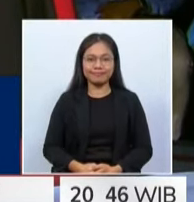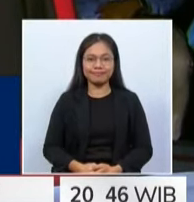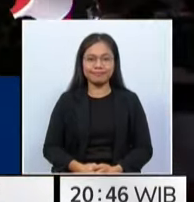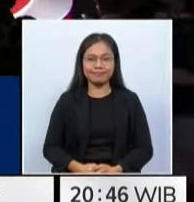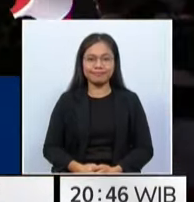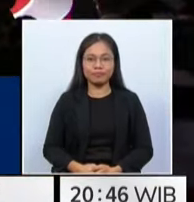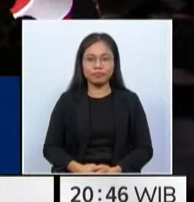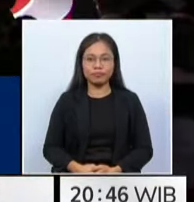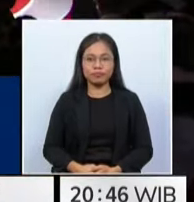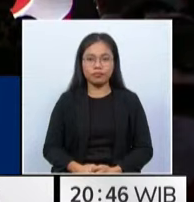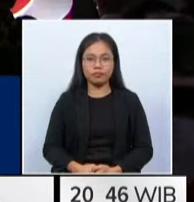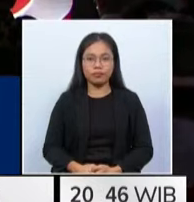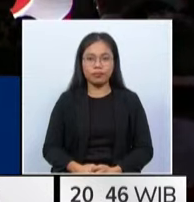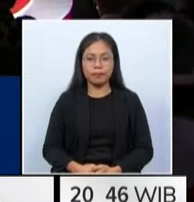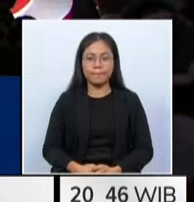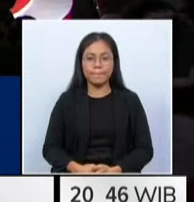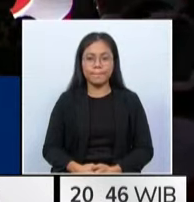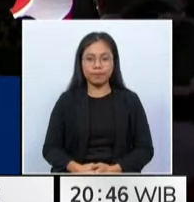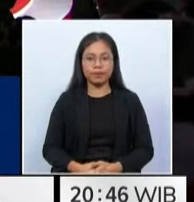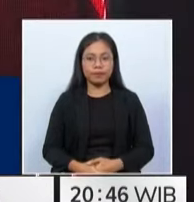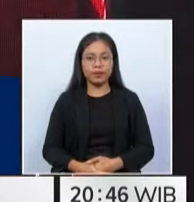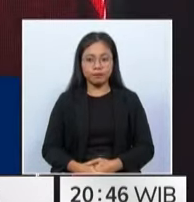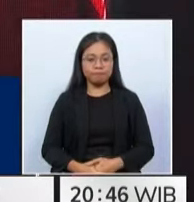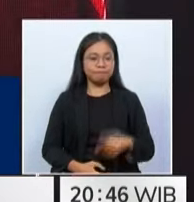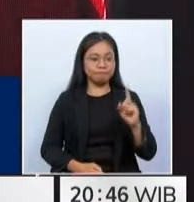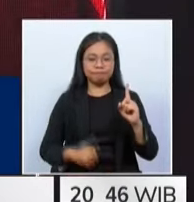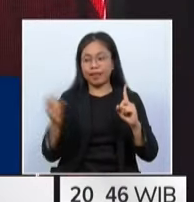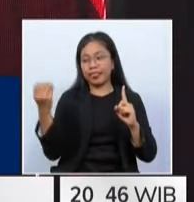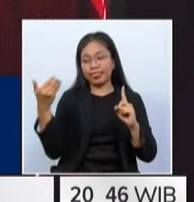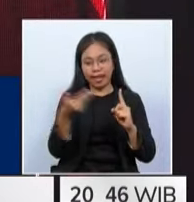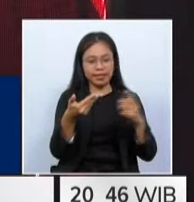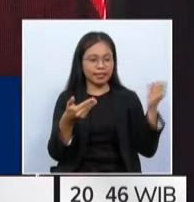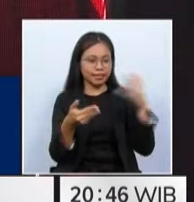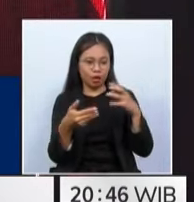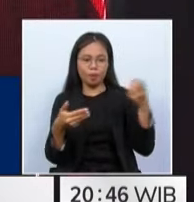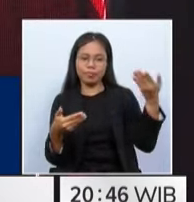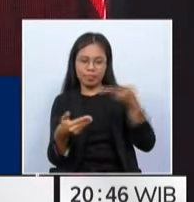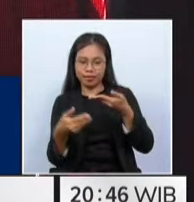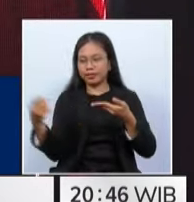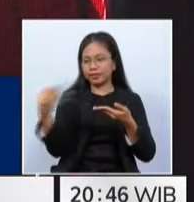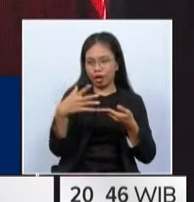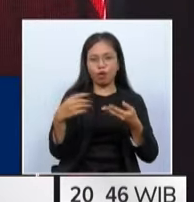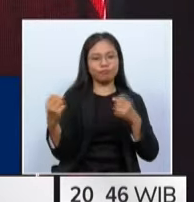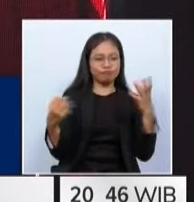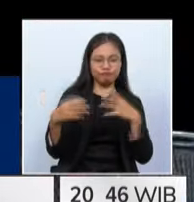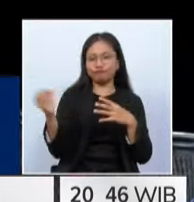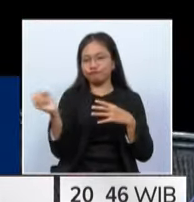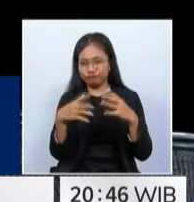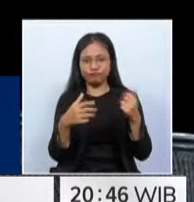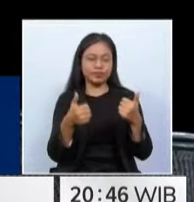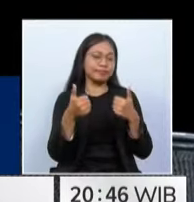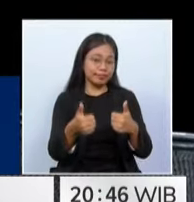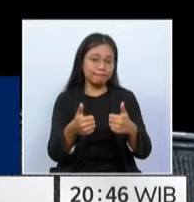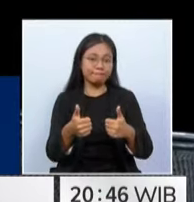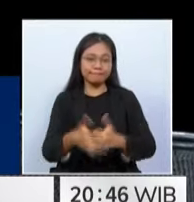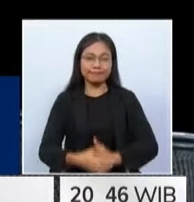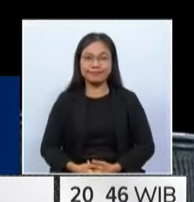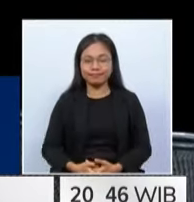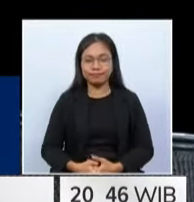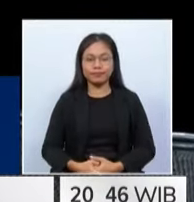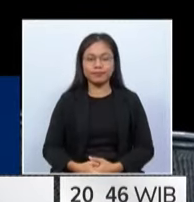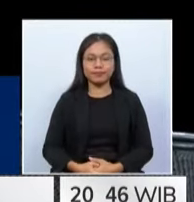ditanggapi oleh capres penanya dan selanjutnya akan direspon kembali oleh calon presiden yang